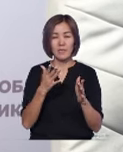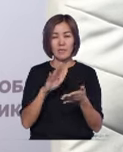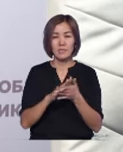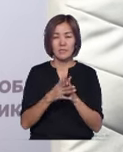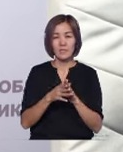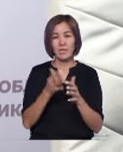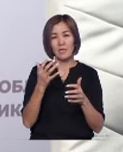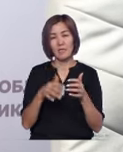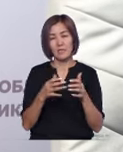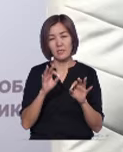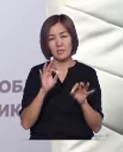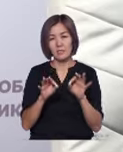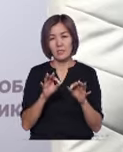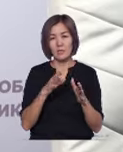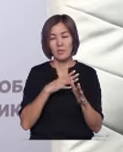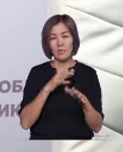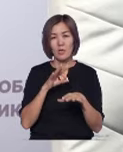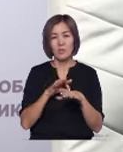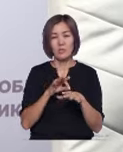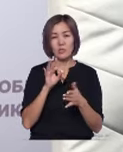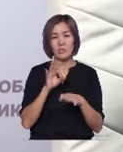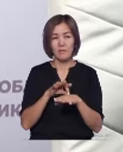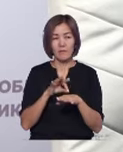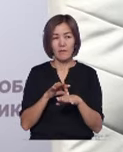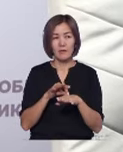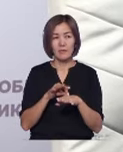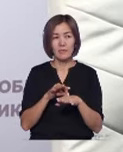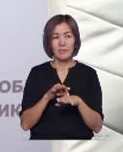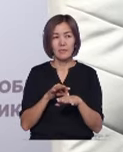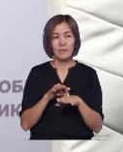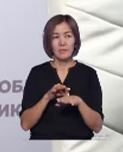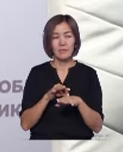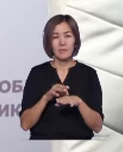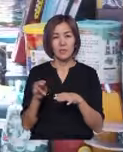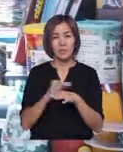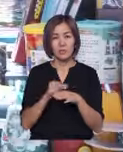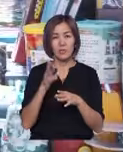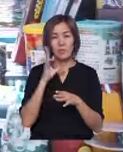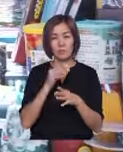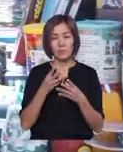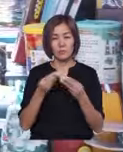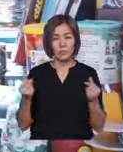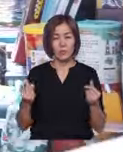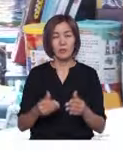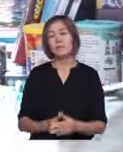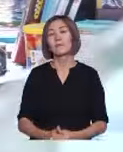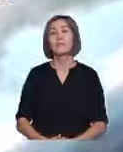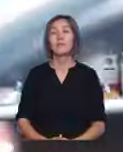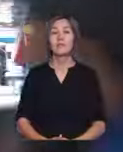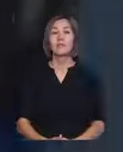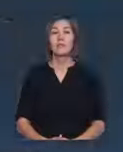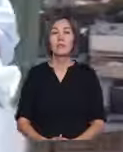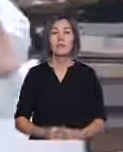тяжести. Это кожная форма, хорошо поддается лечению. Следует отметить, что сибирская язва